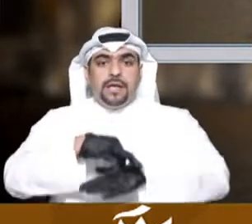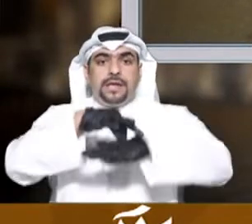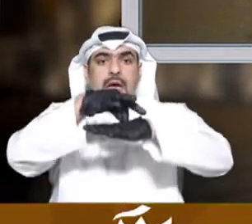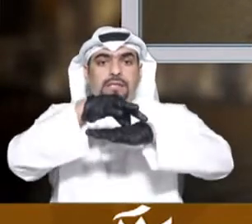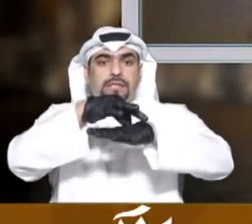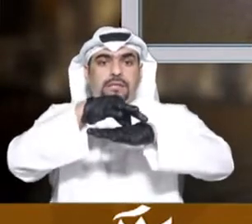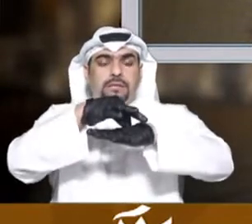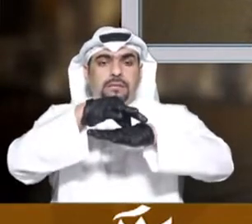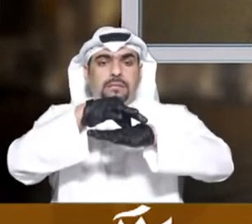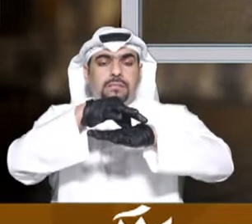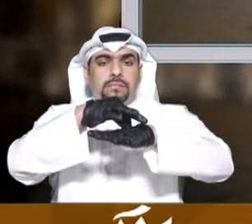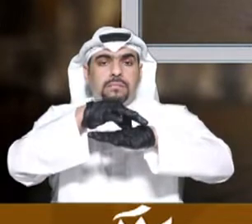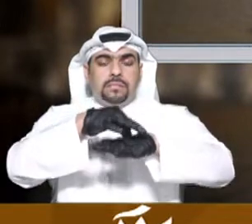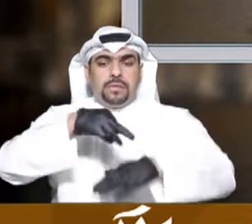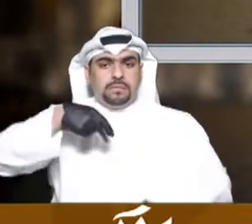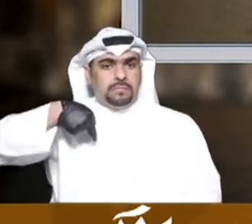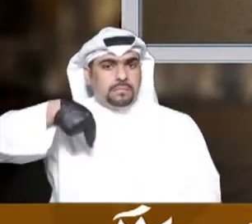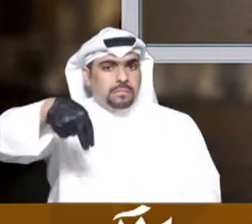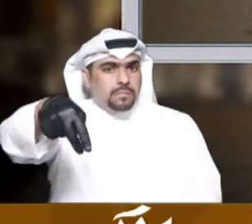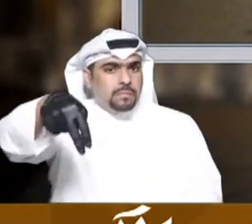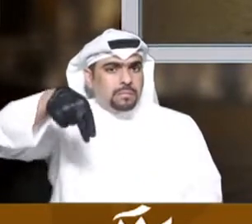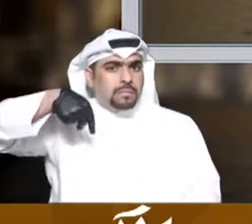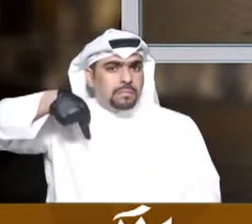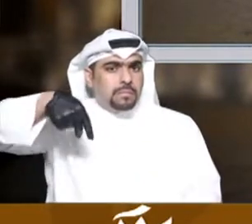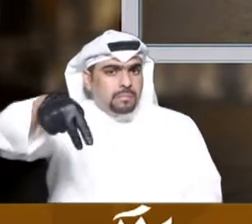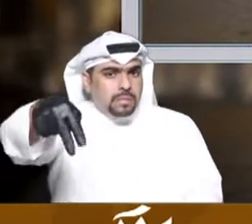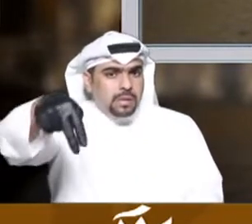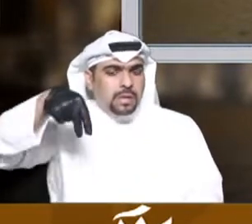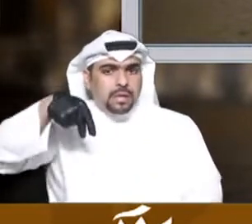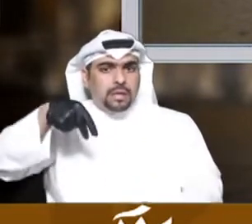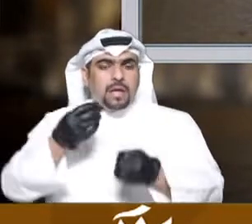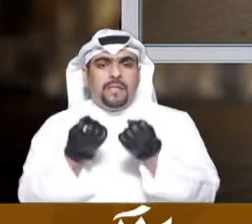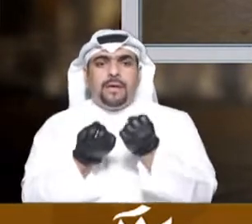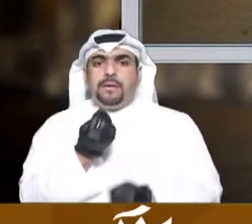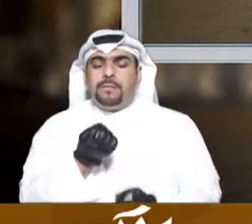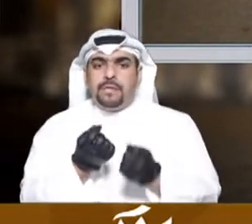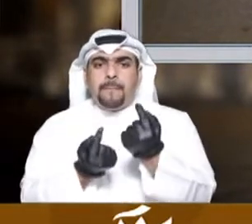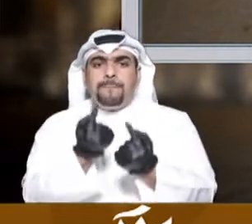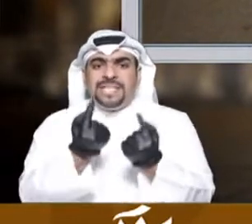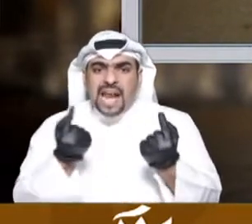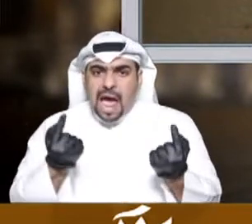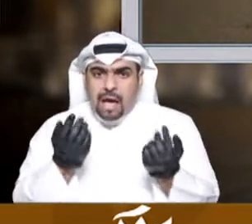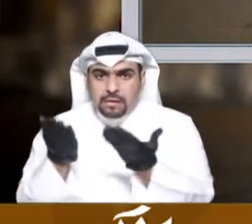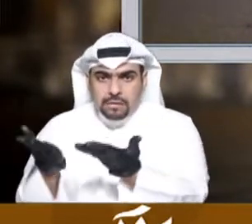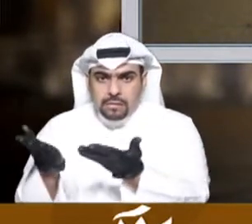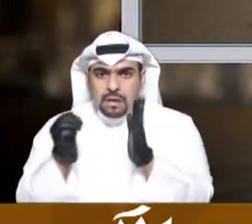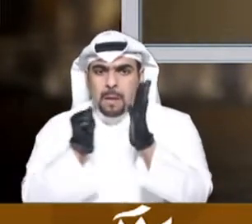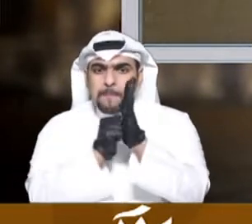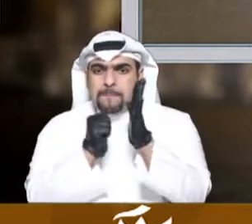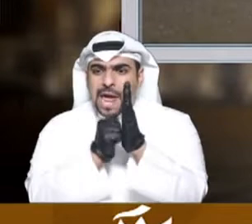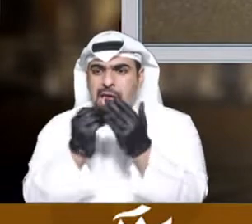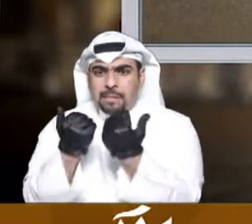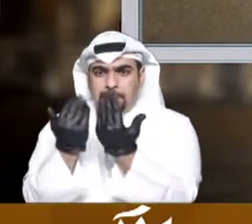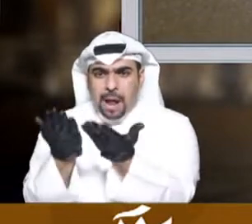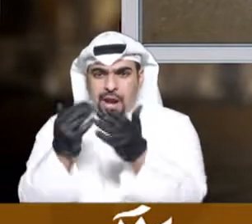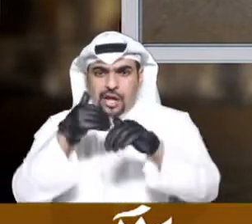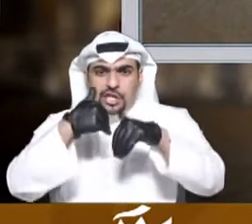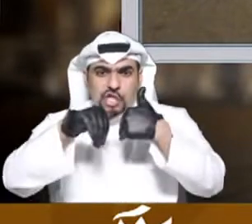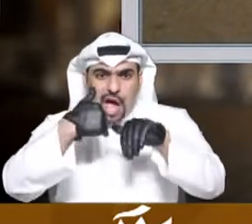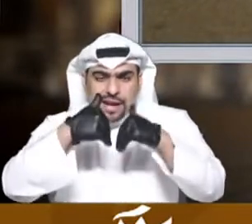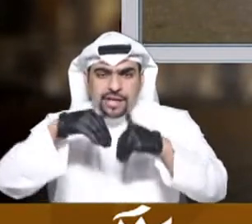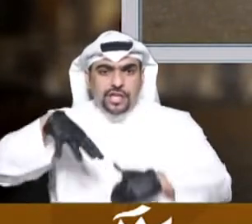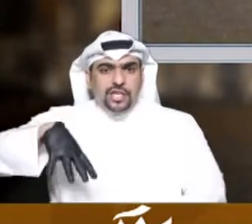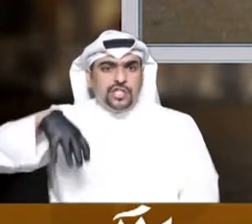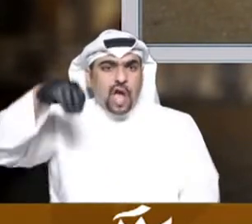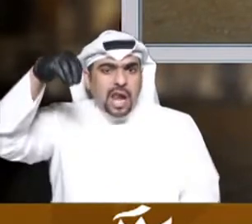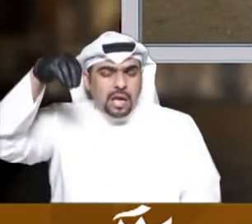المشي في مناطق الشاليهات في المزارع في بعض المناطق السكنيه بالشارع قاعد يتمشى، بالفريج قاعد